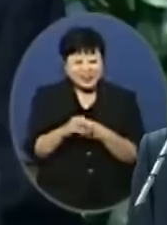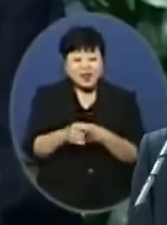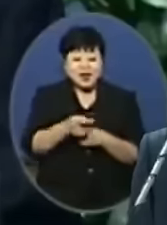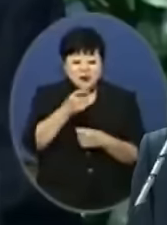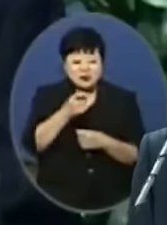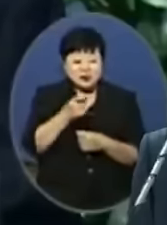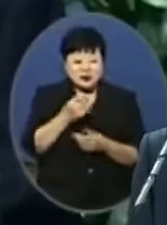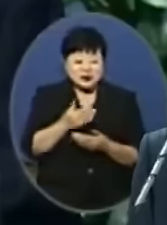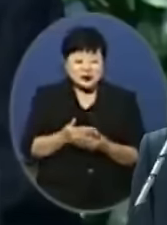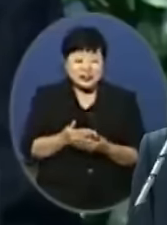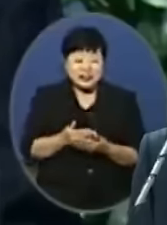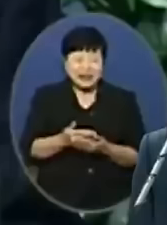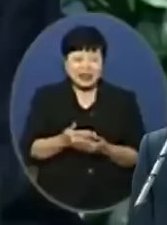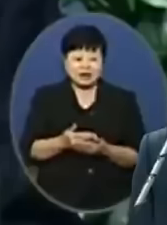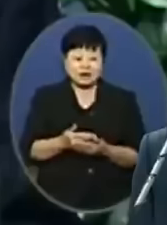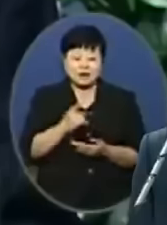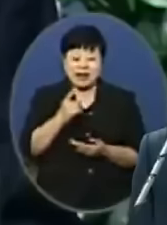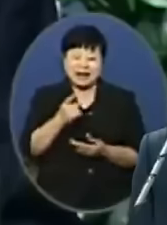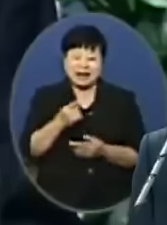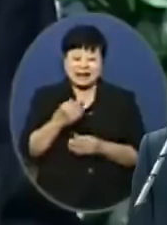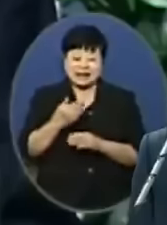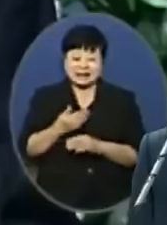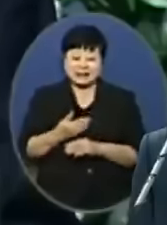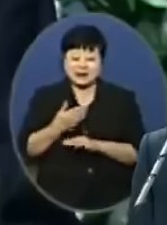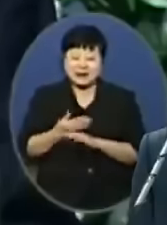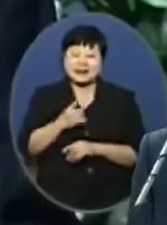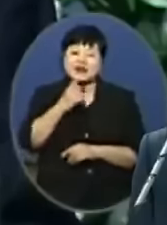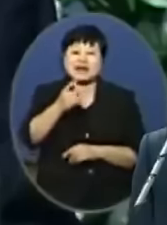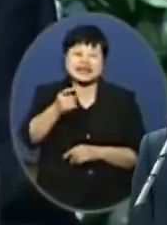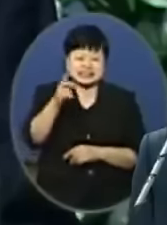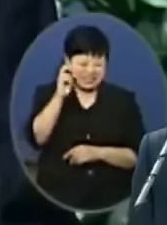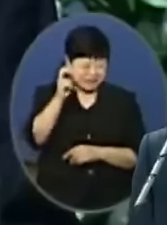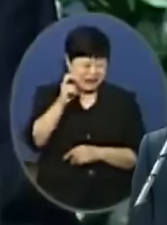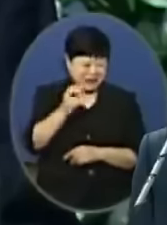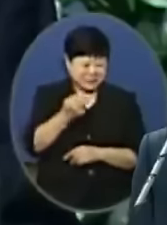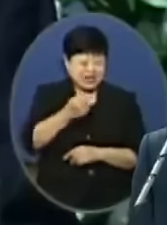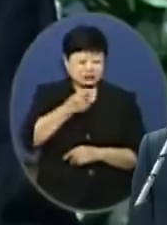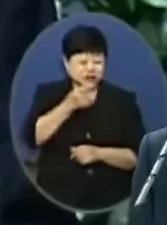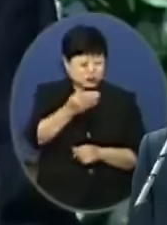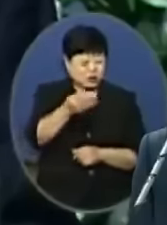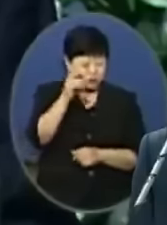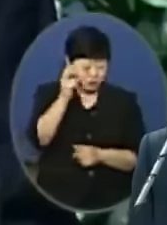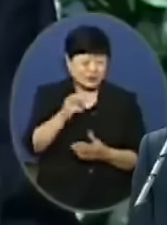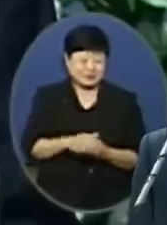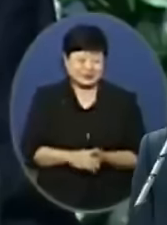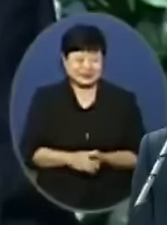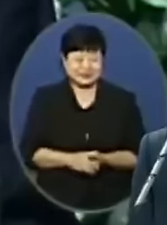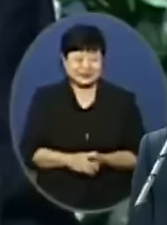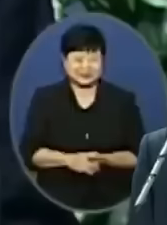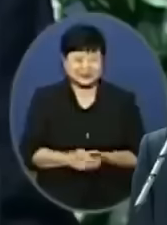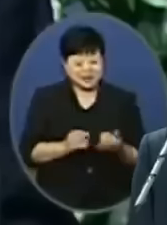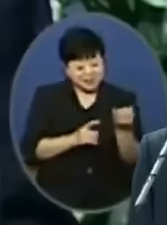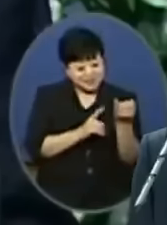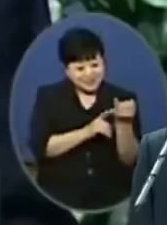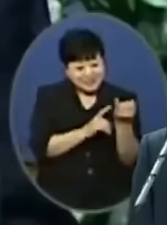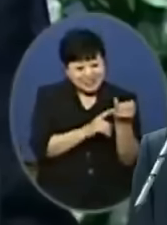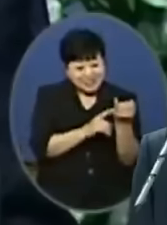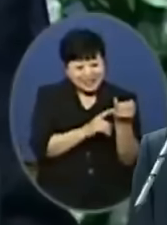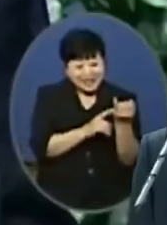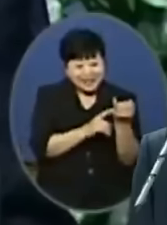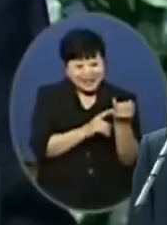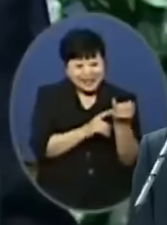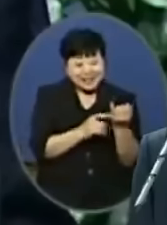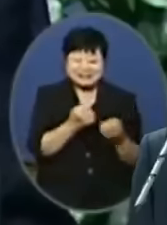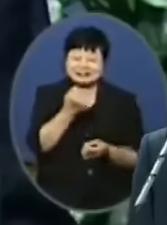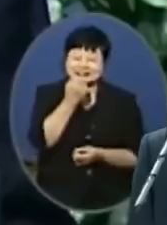물을 좀 달라고 구했을 것이요, 그분이 생수를 주었을 것이라고. 그러니까 그 여자가 이제 또